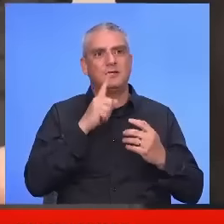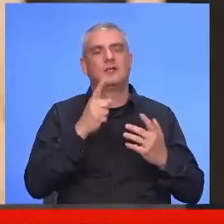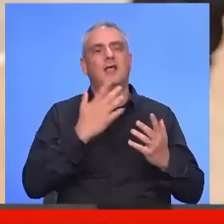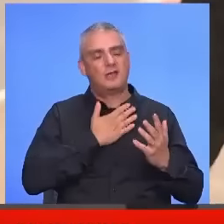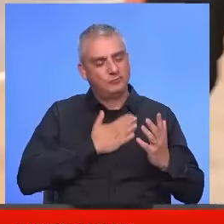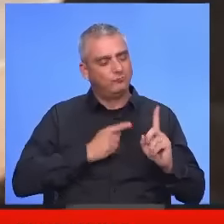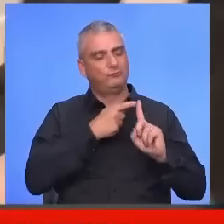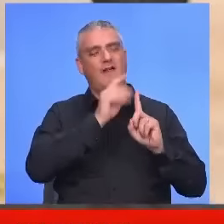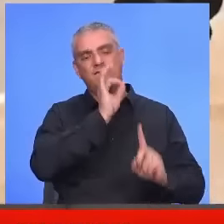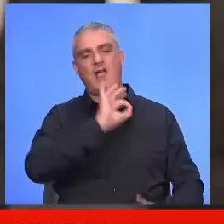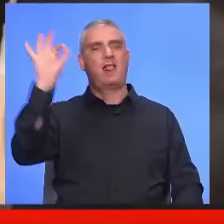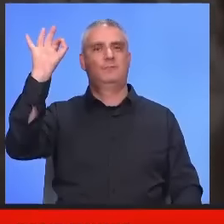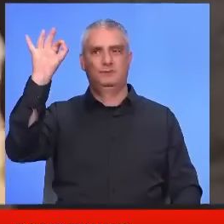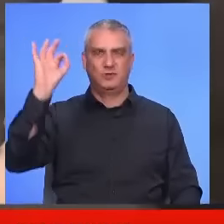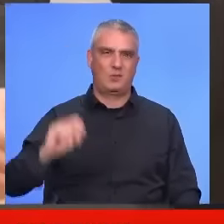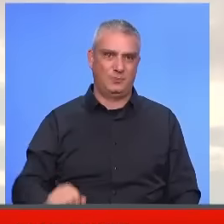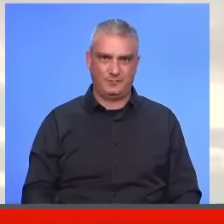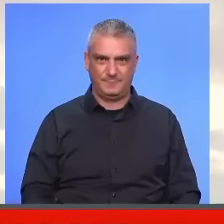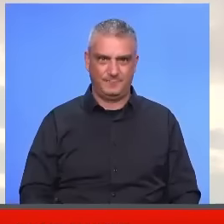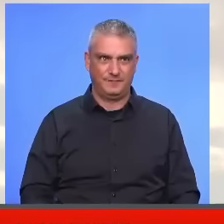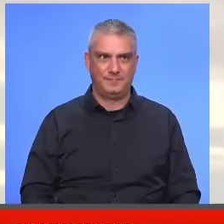בפתגם אולי שנקרא שאיפה למצוינות.